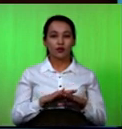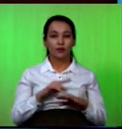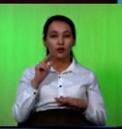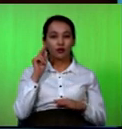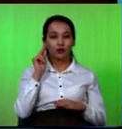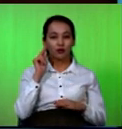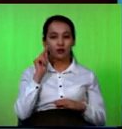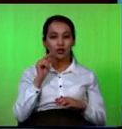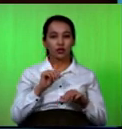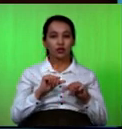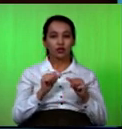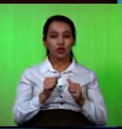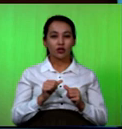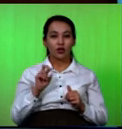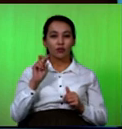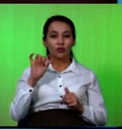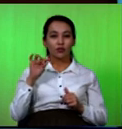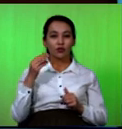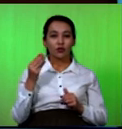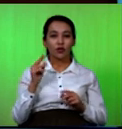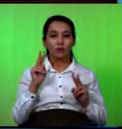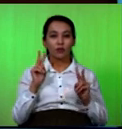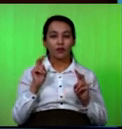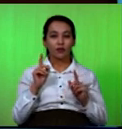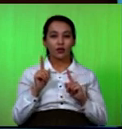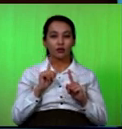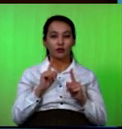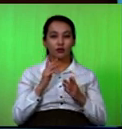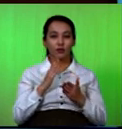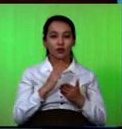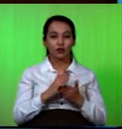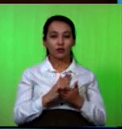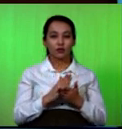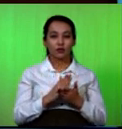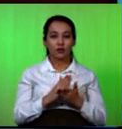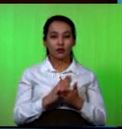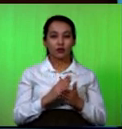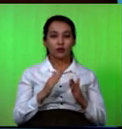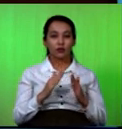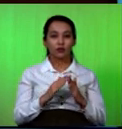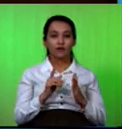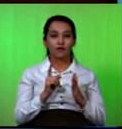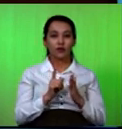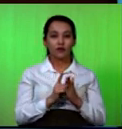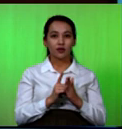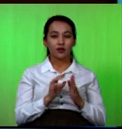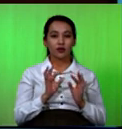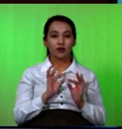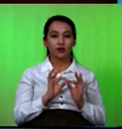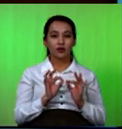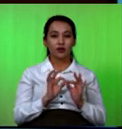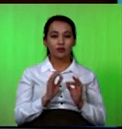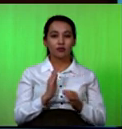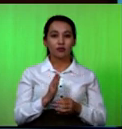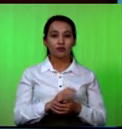darsida shakllarni burish mavzusida suhbatlashamiz. Keling, avval uyga berilgan vazifani